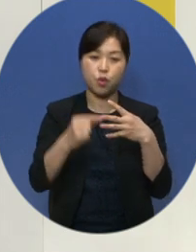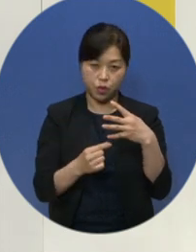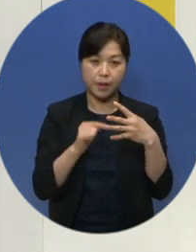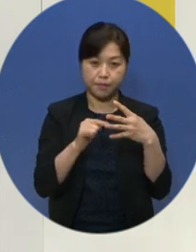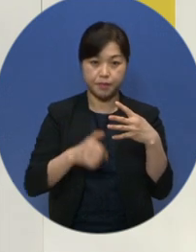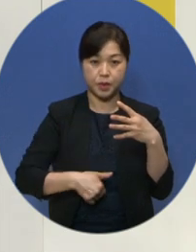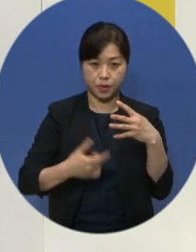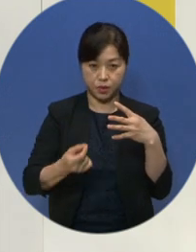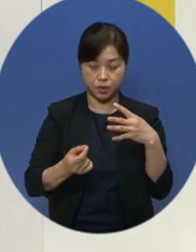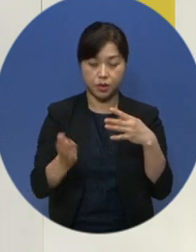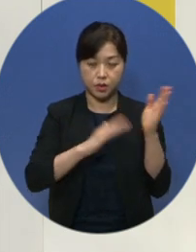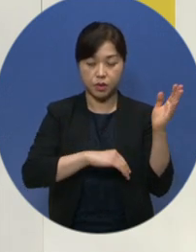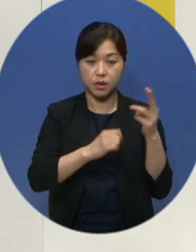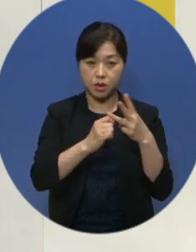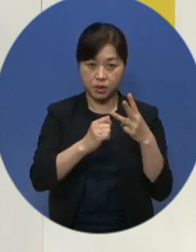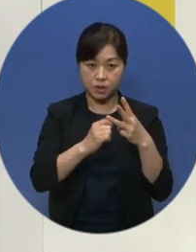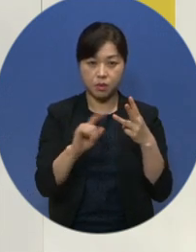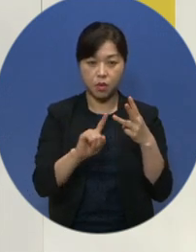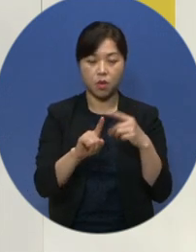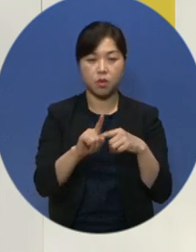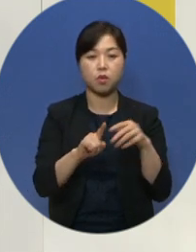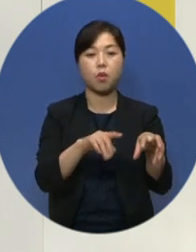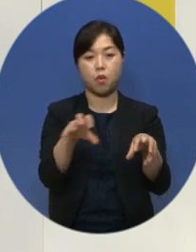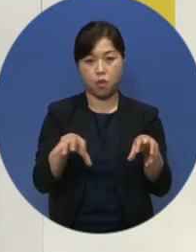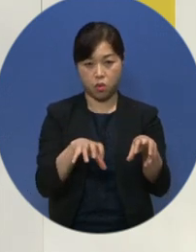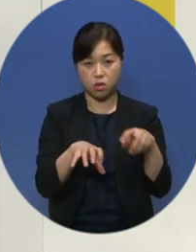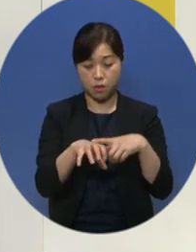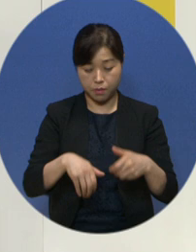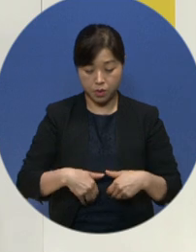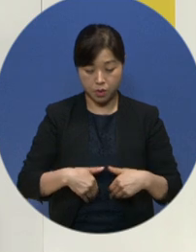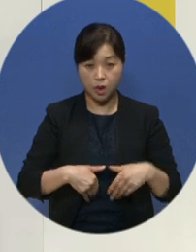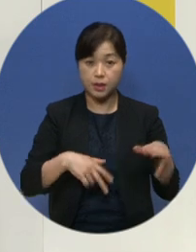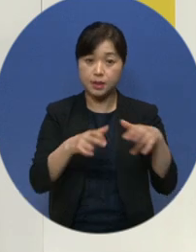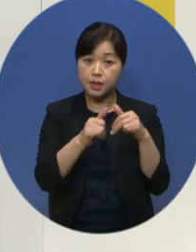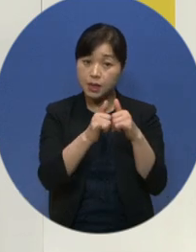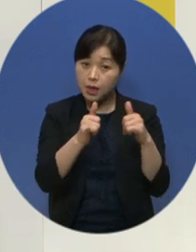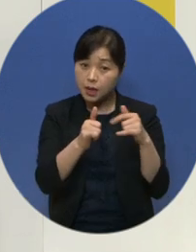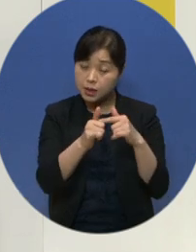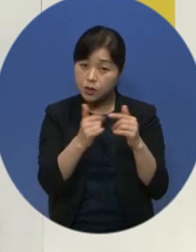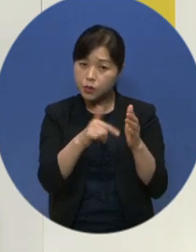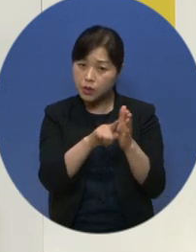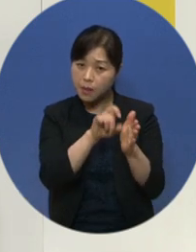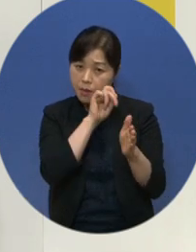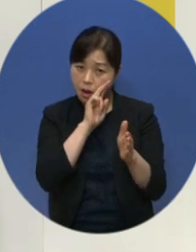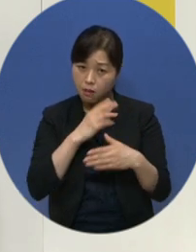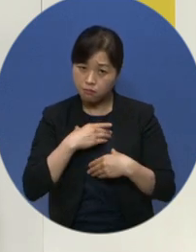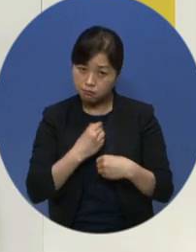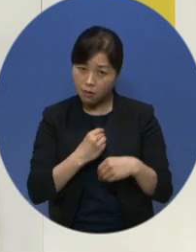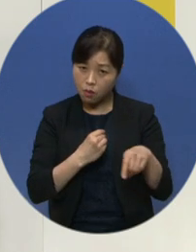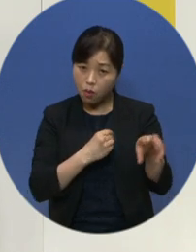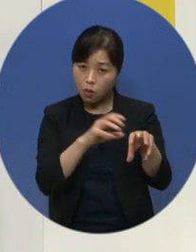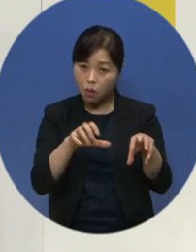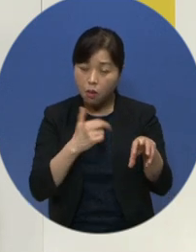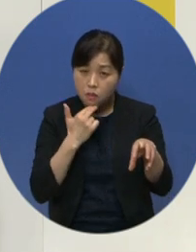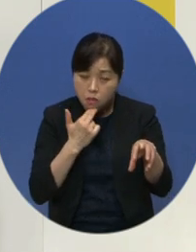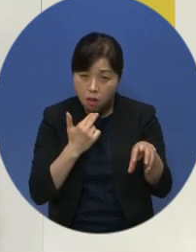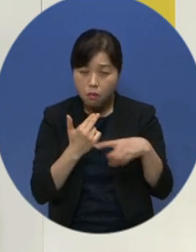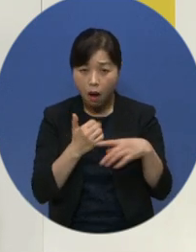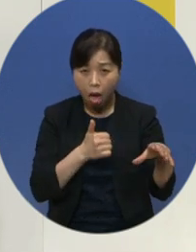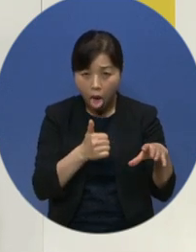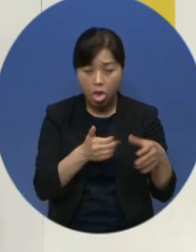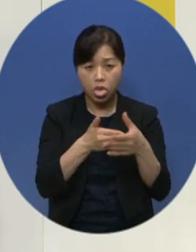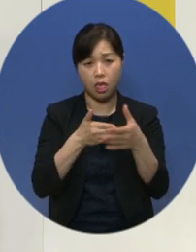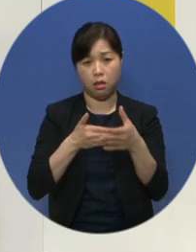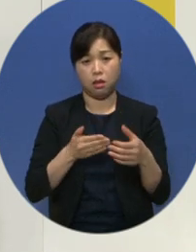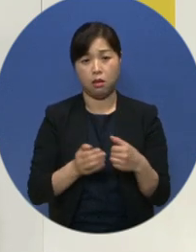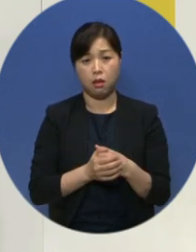시설도 어 장애인 편의 시설이 되어 있지 않으면 은 접근을 할 수가 없습니다 그래서 이 휠체어를 파 따거나 뭐